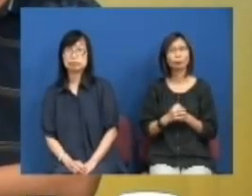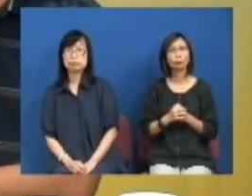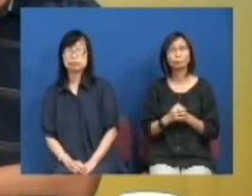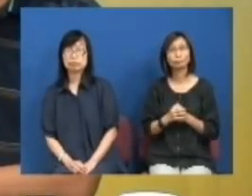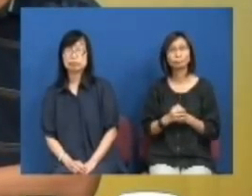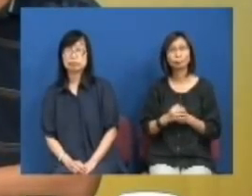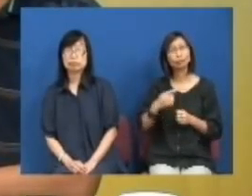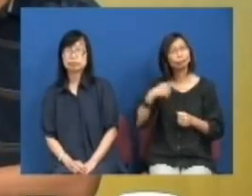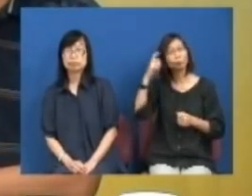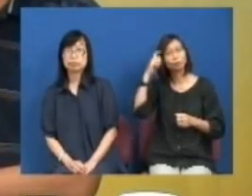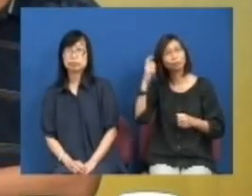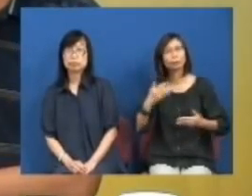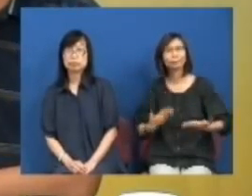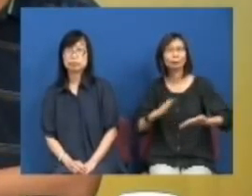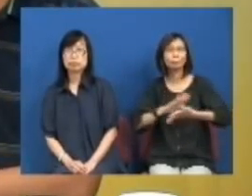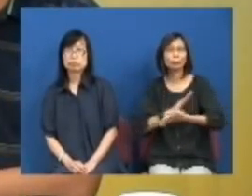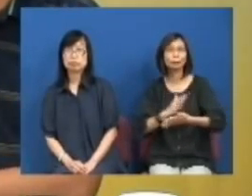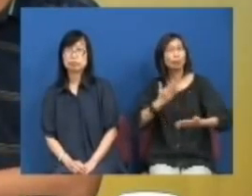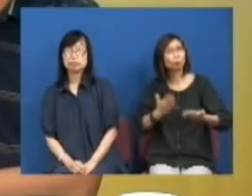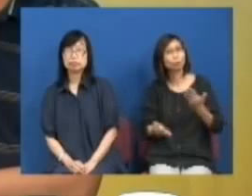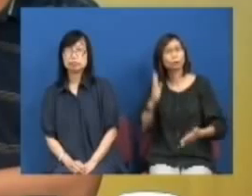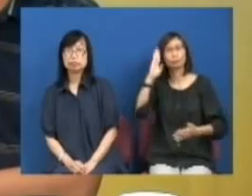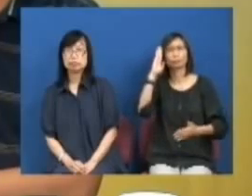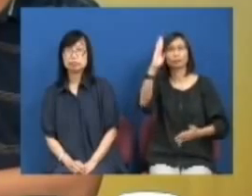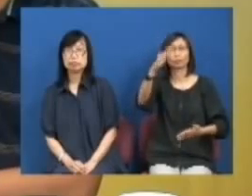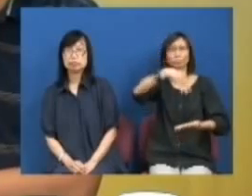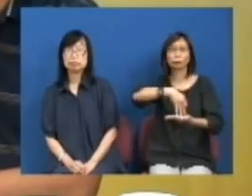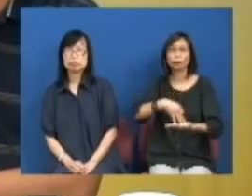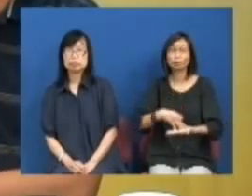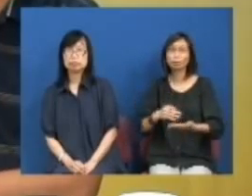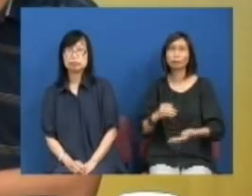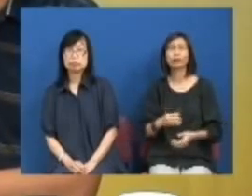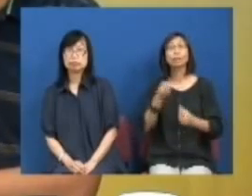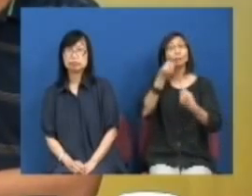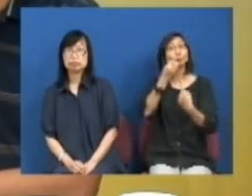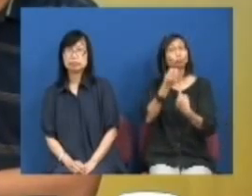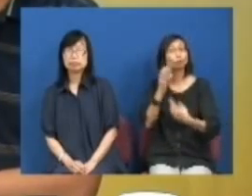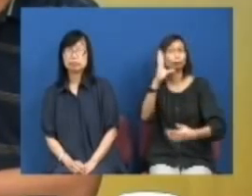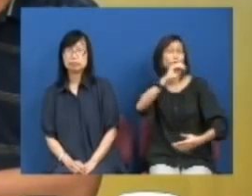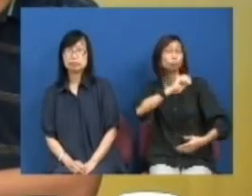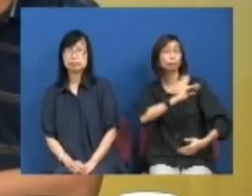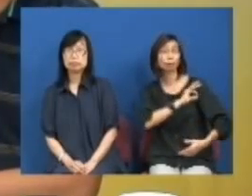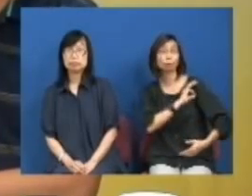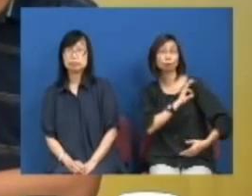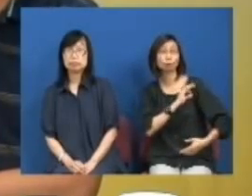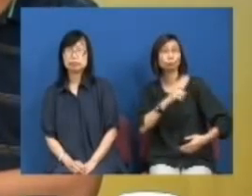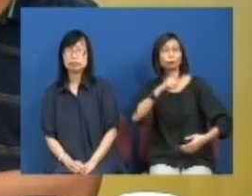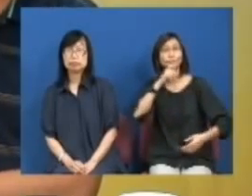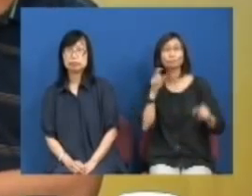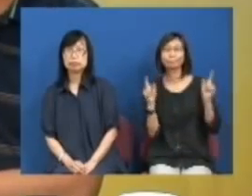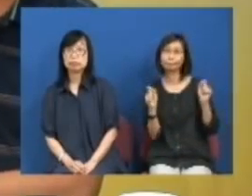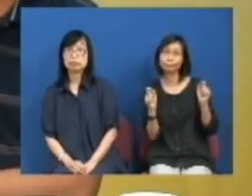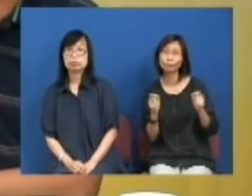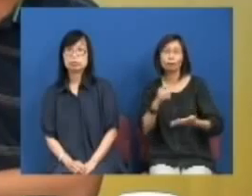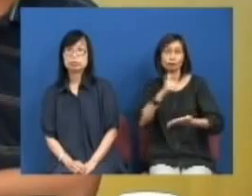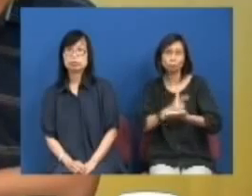我諗，無論係今年或者係未來參與即係燭光晚會本身背後咧，都有一定嘅意義，或者其實係一個